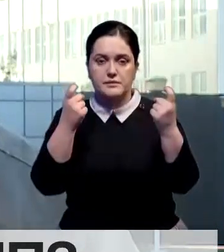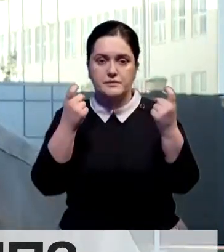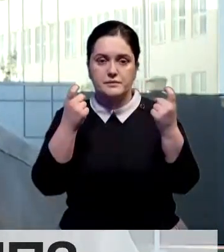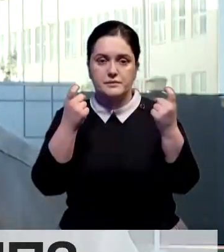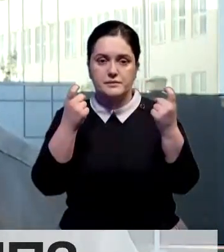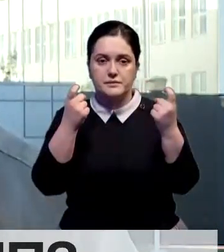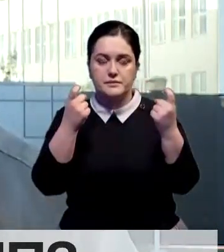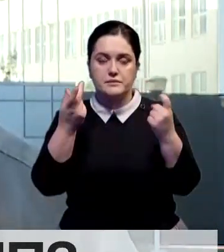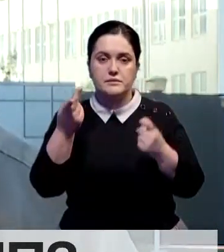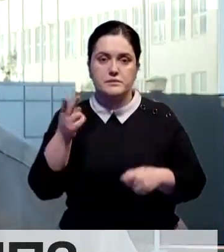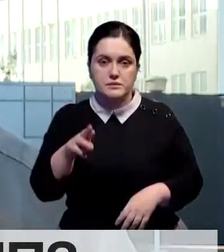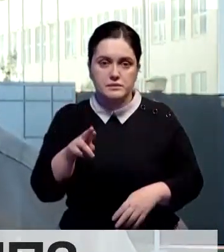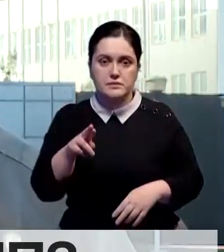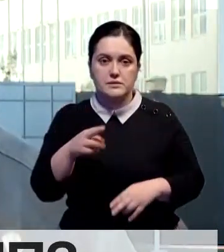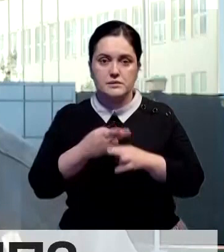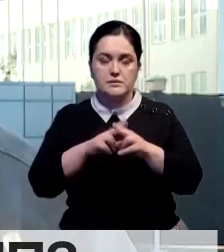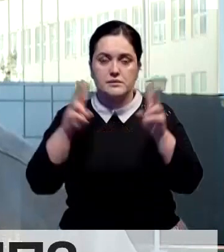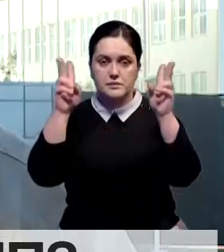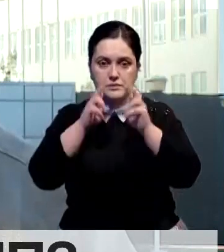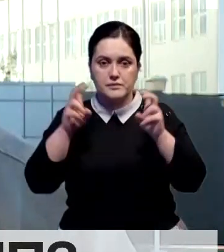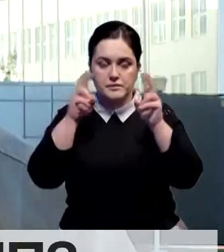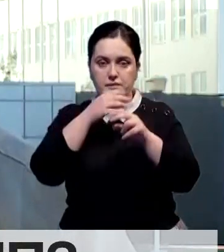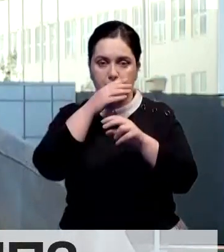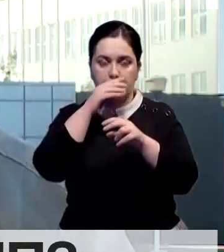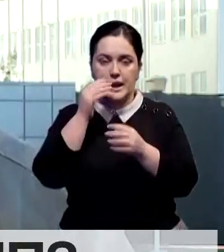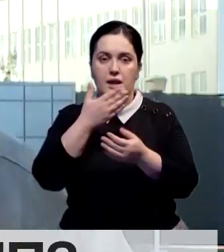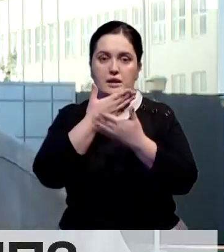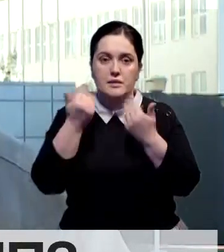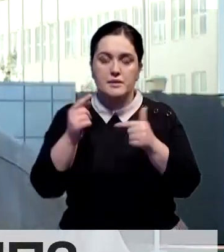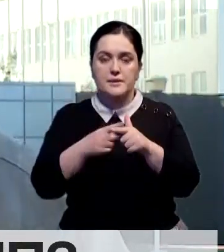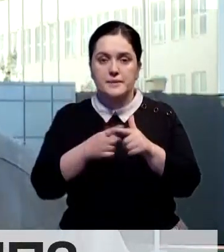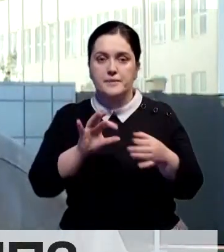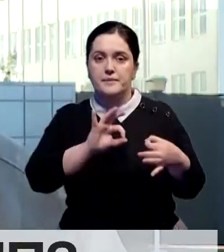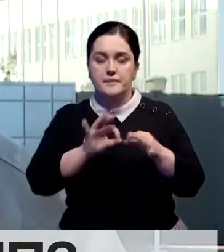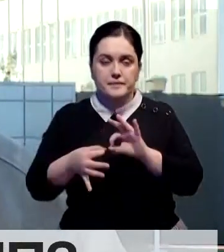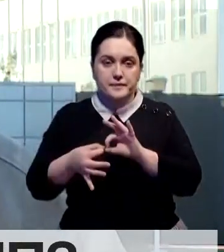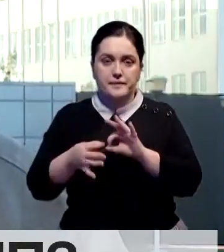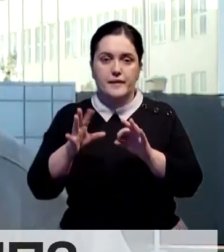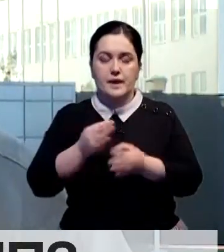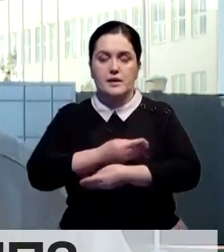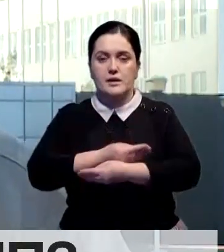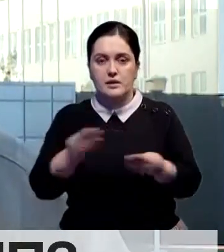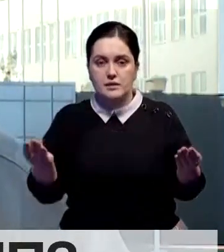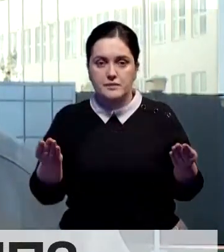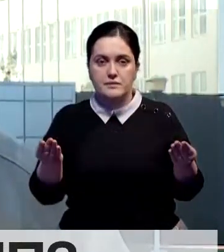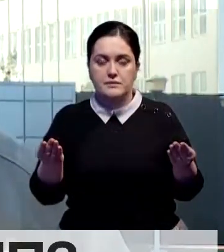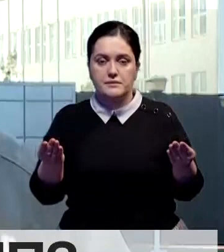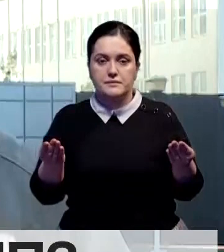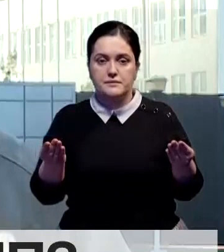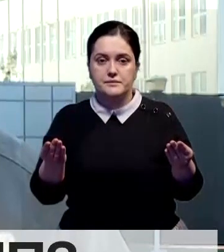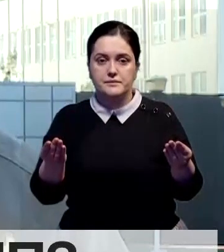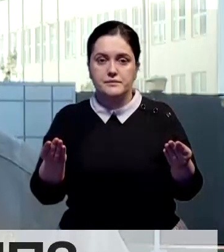для проведения своего рода проверки. Нет ли каких-либо сложностей по выдаче в